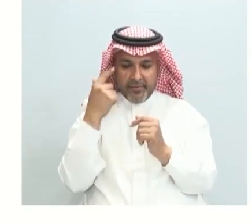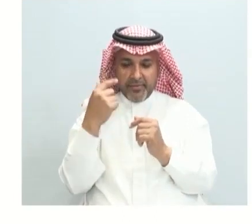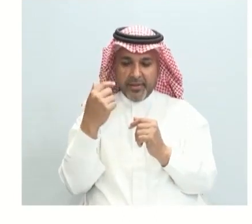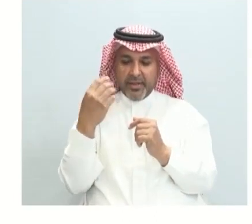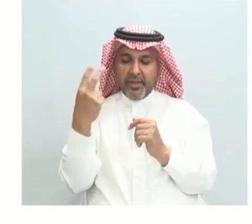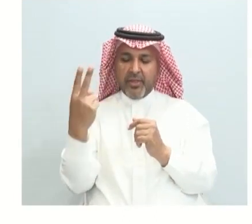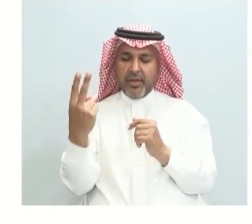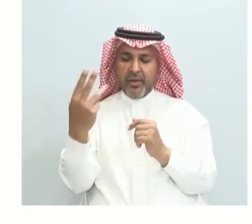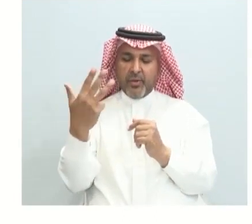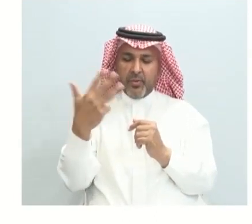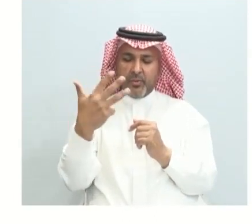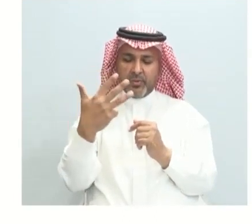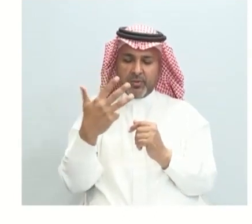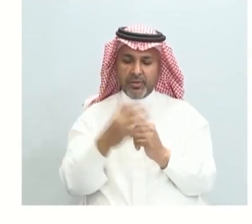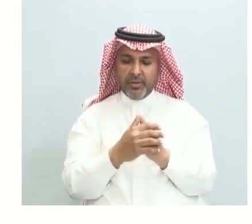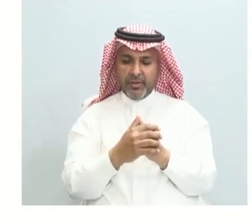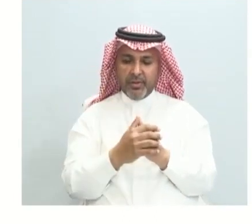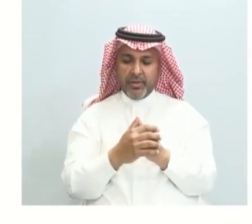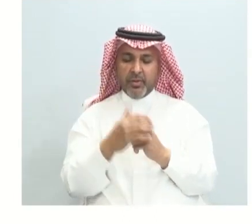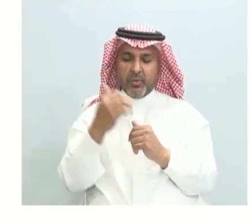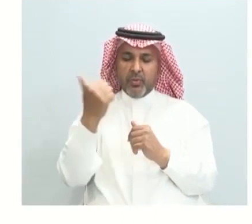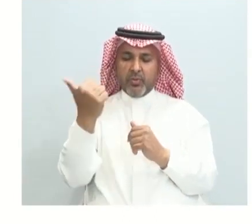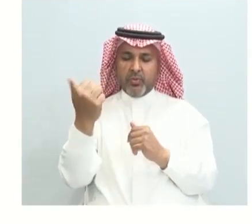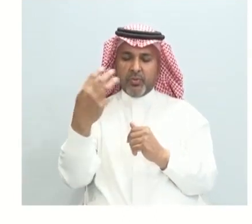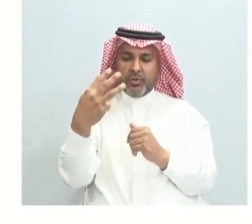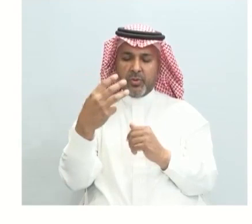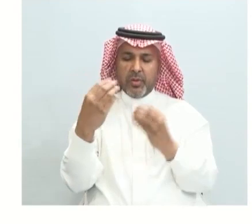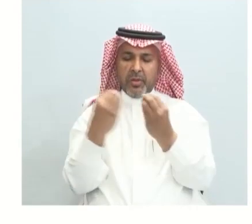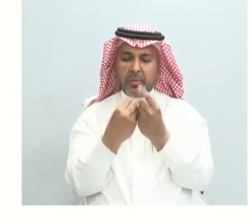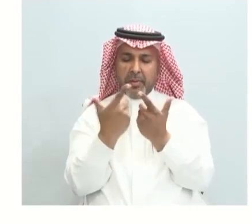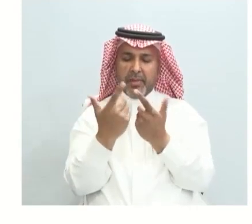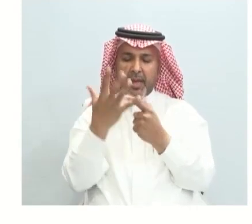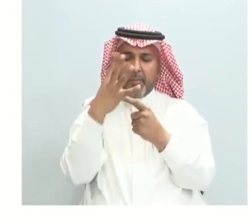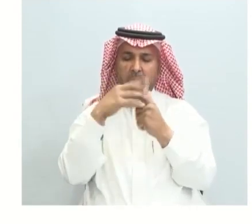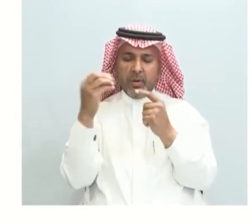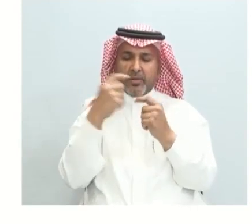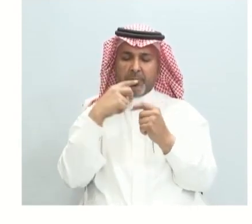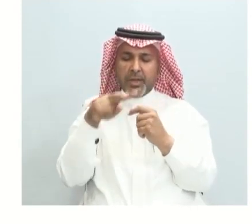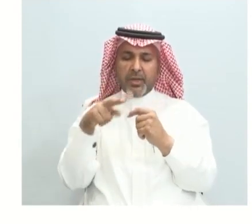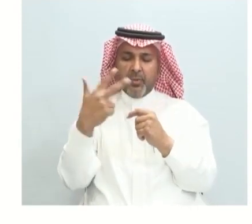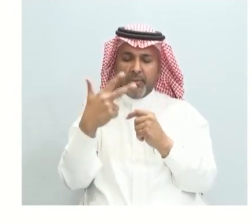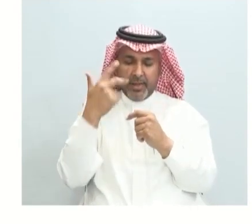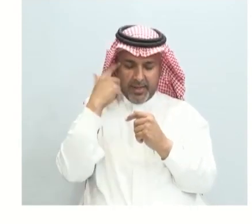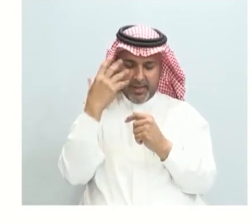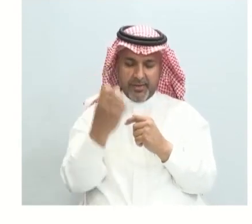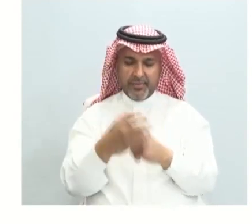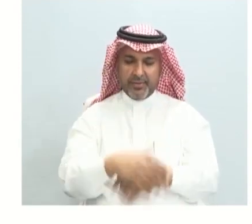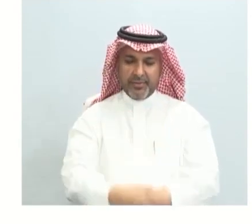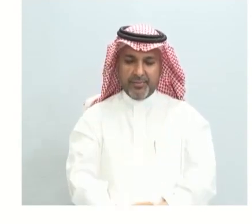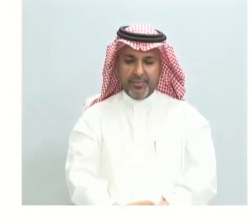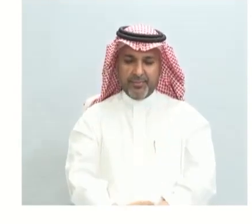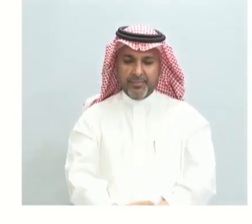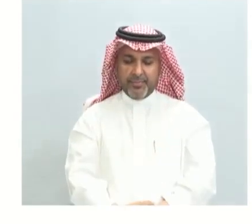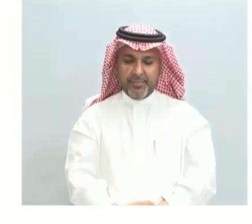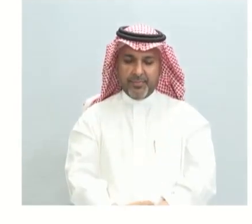سي حيكون عباره عن 180 ناقص 92 زا 36 90